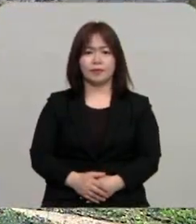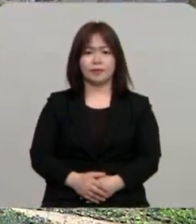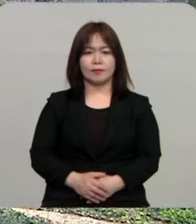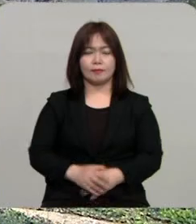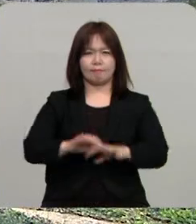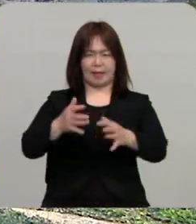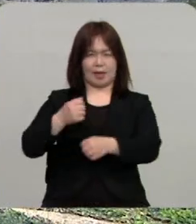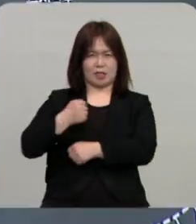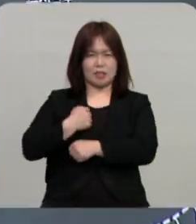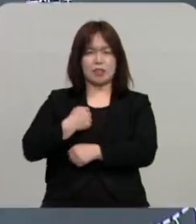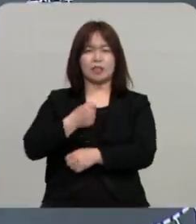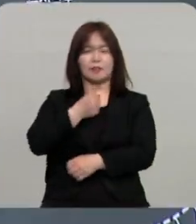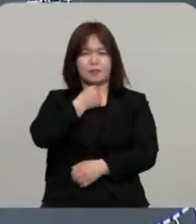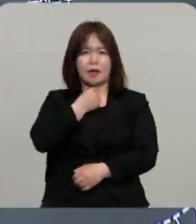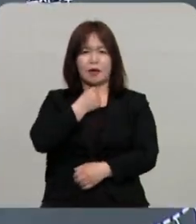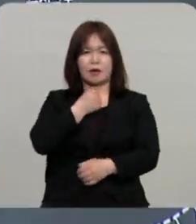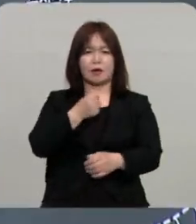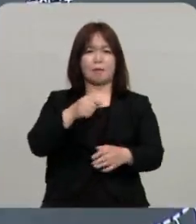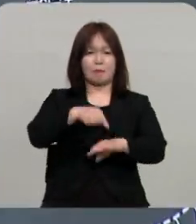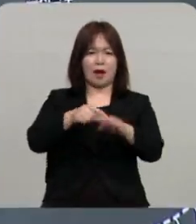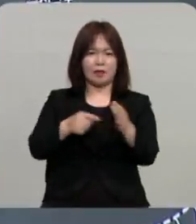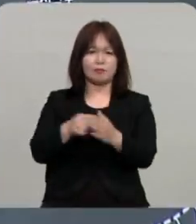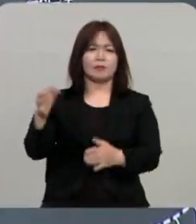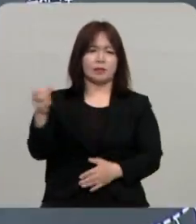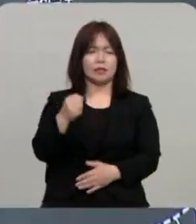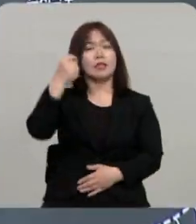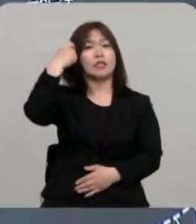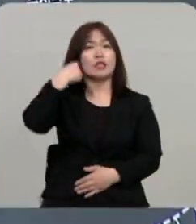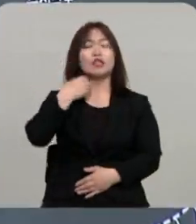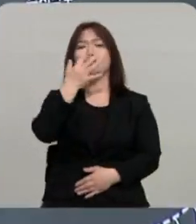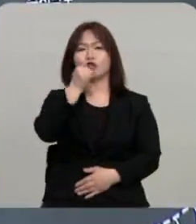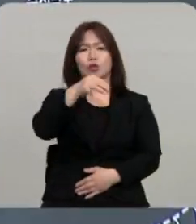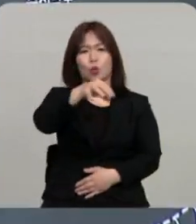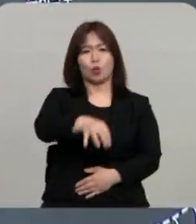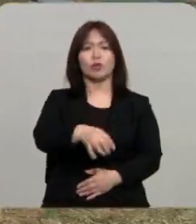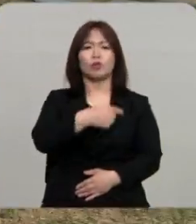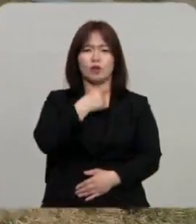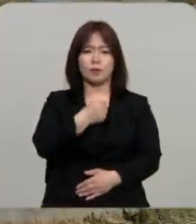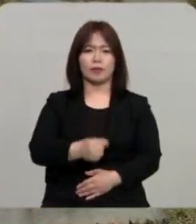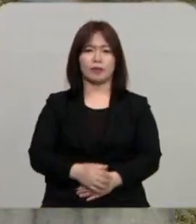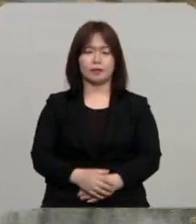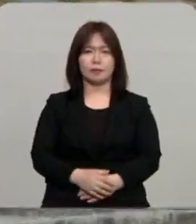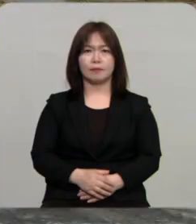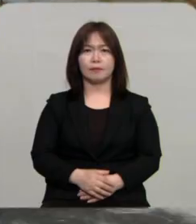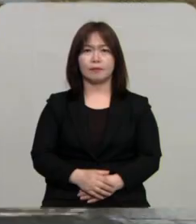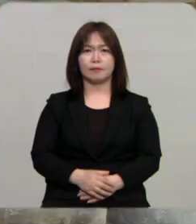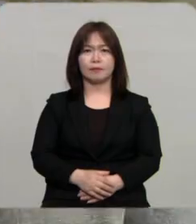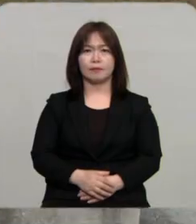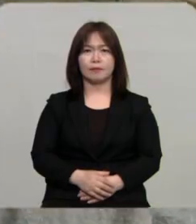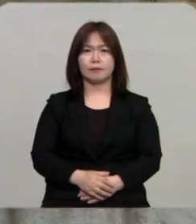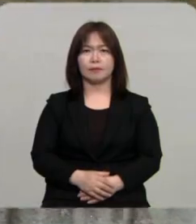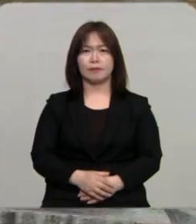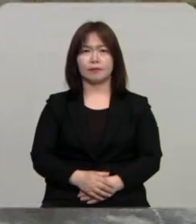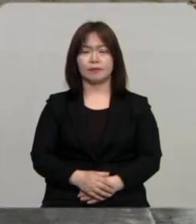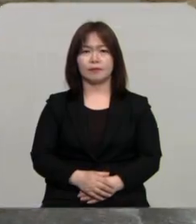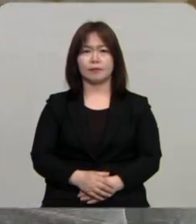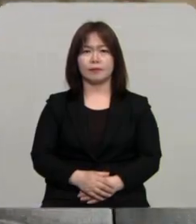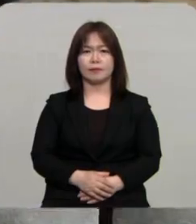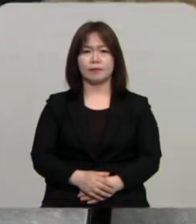나라를 지키겠다고 하는 선조들의 일념을 느낄 수 있는 장소가 되길 바라고요.